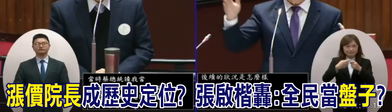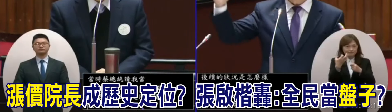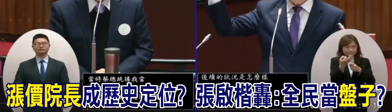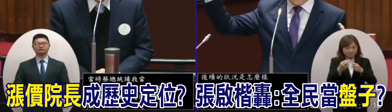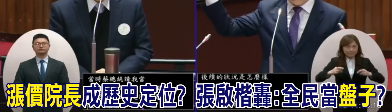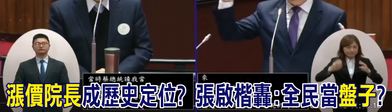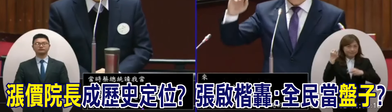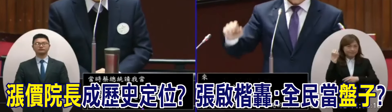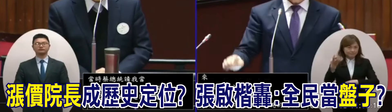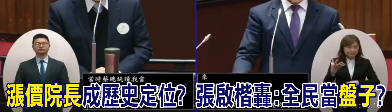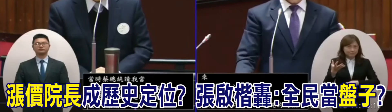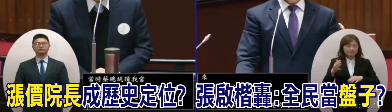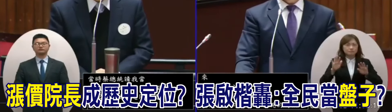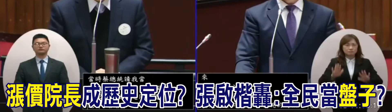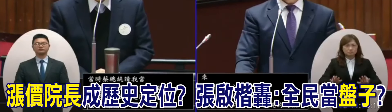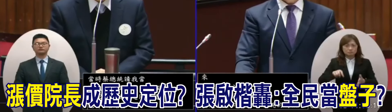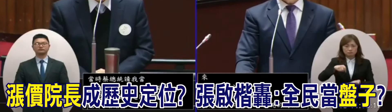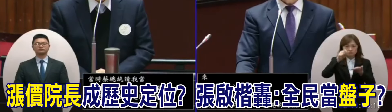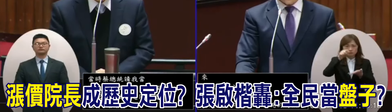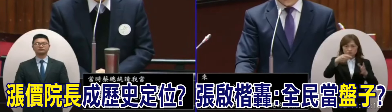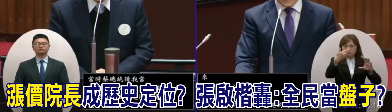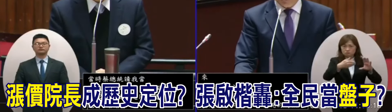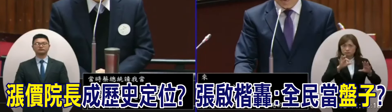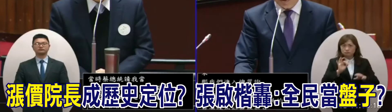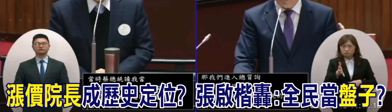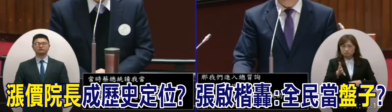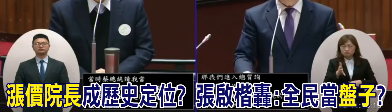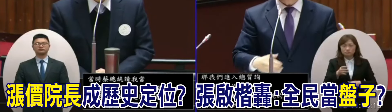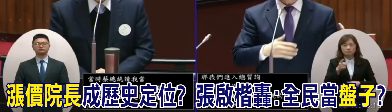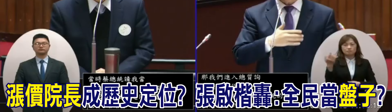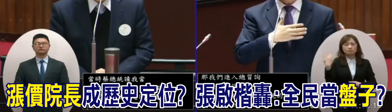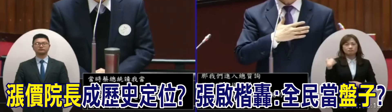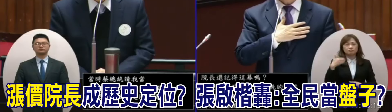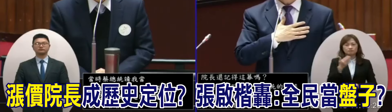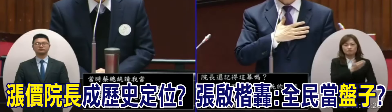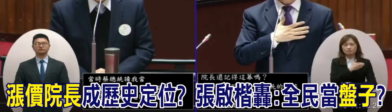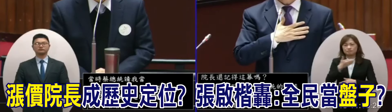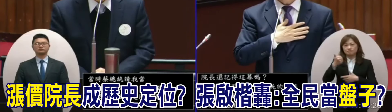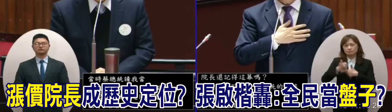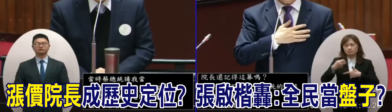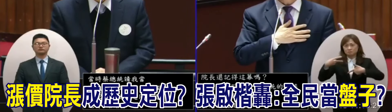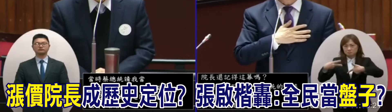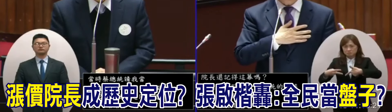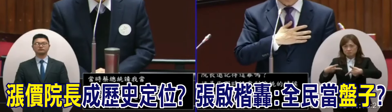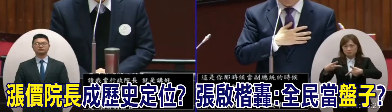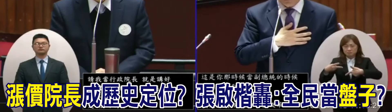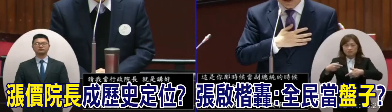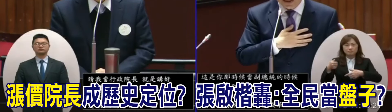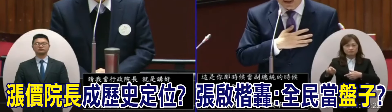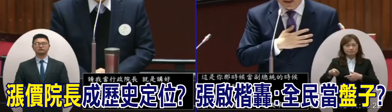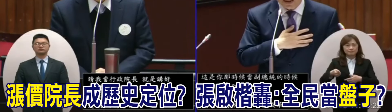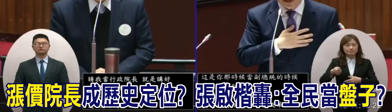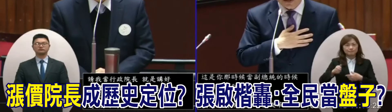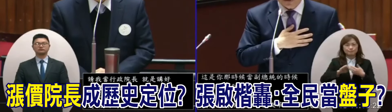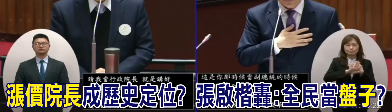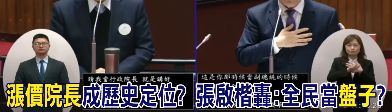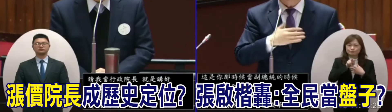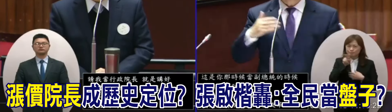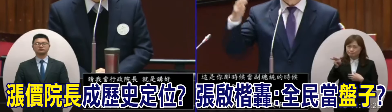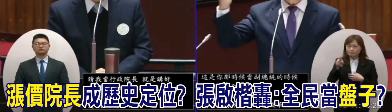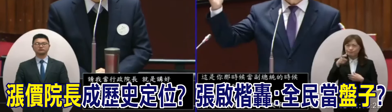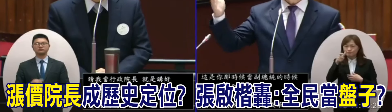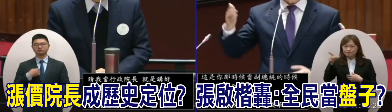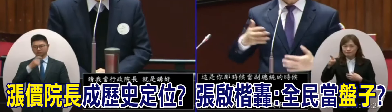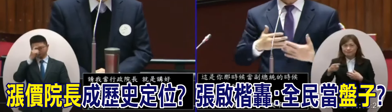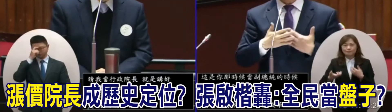天为什么要有这一幕呢？因为那时候的承建人被称为温暖的大人哥。 我希